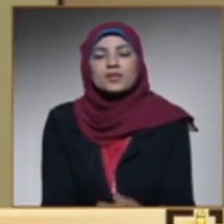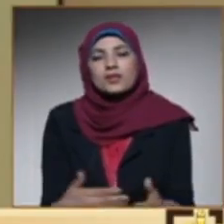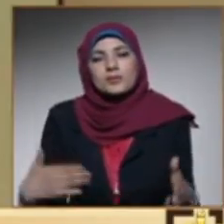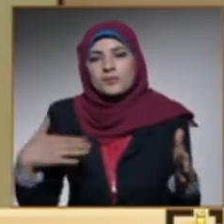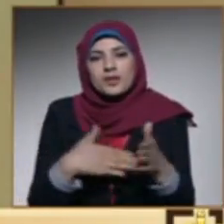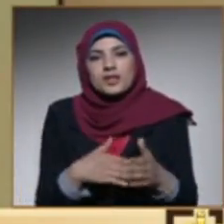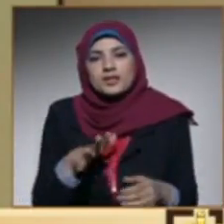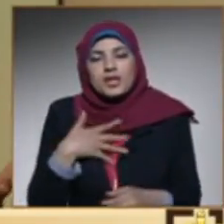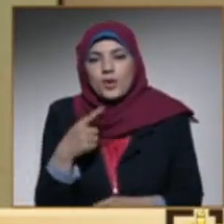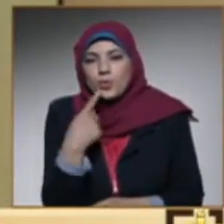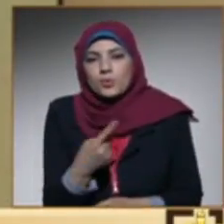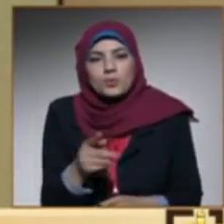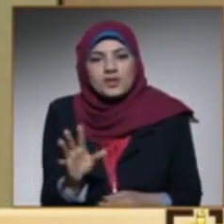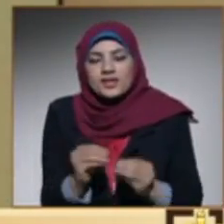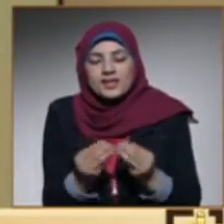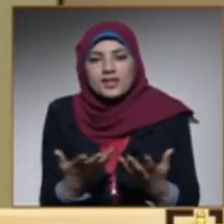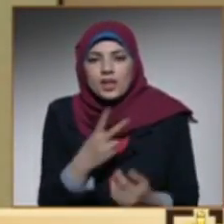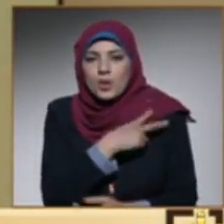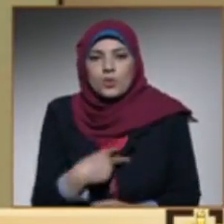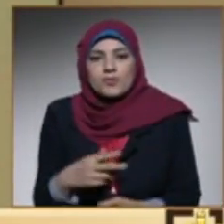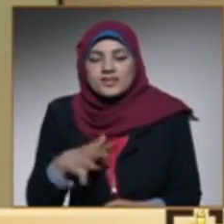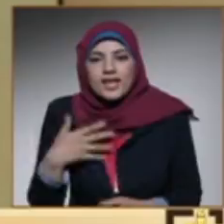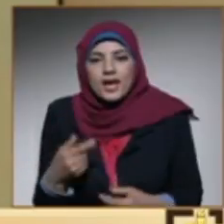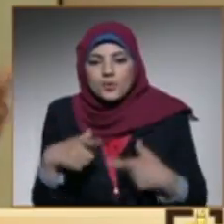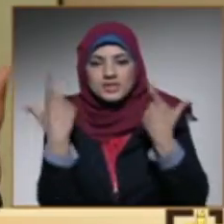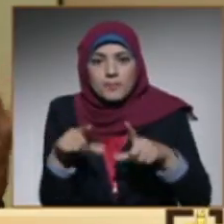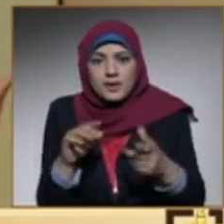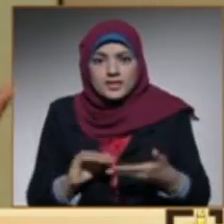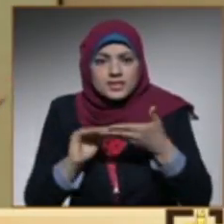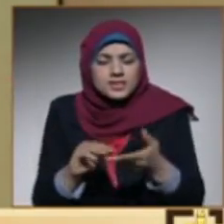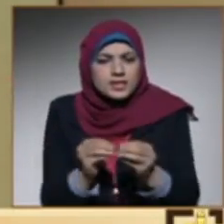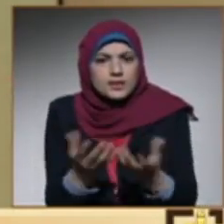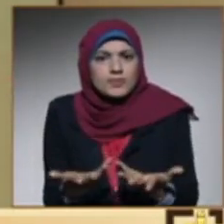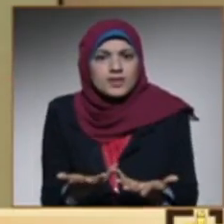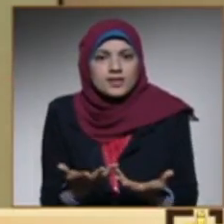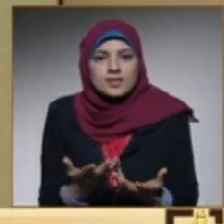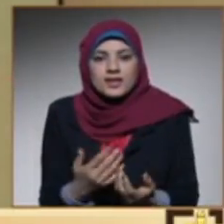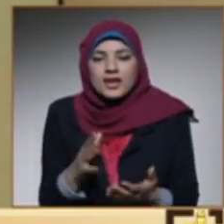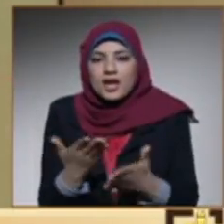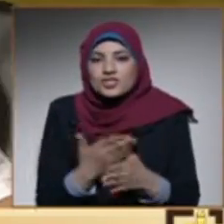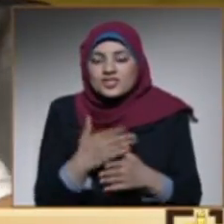تحب تقول ايه يا هبة؟ انت محتاج ايه برضو من الدوله تقدمه لك عشان تقدر وانت يمكن لسه في مقتبل العمر؟